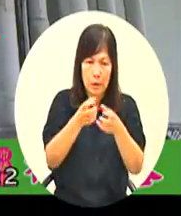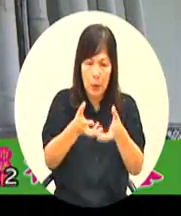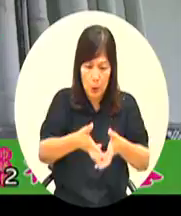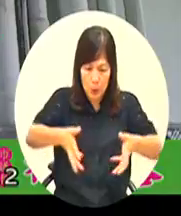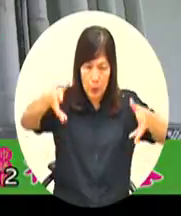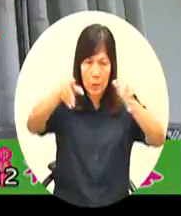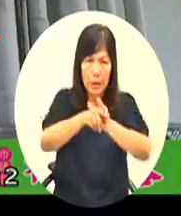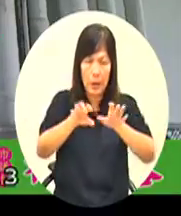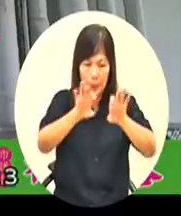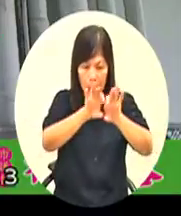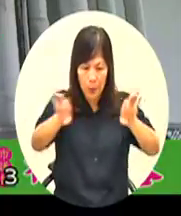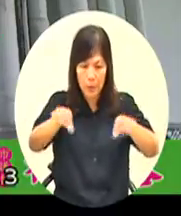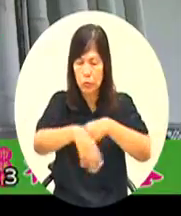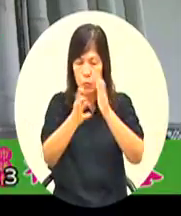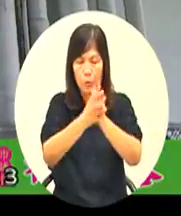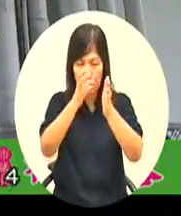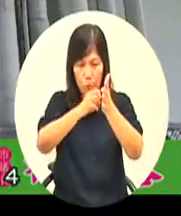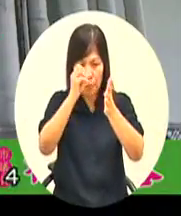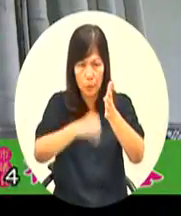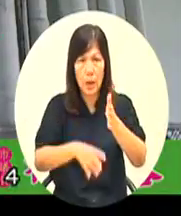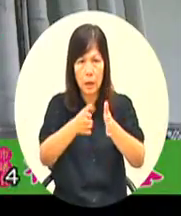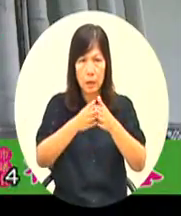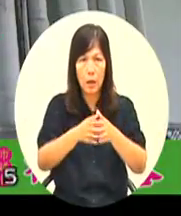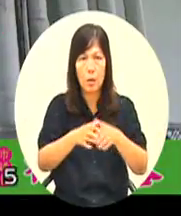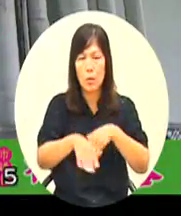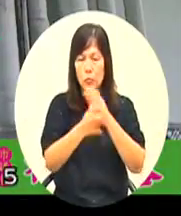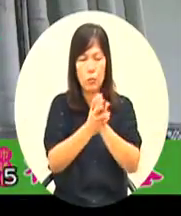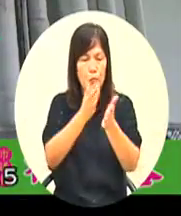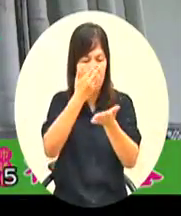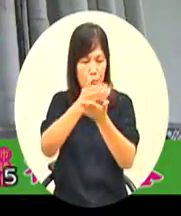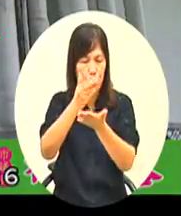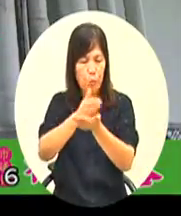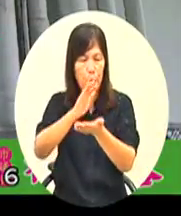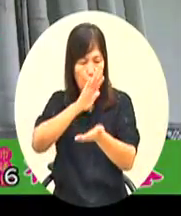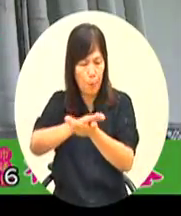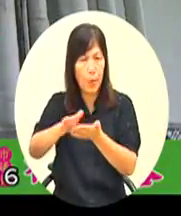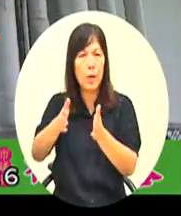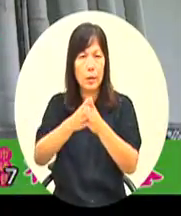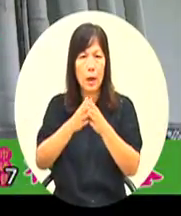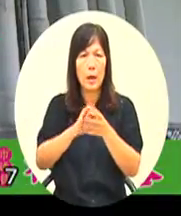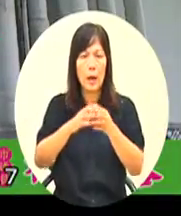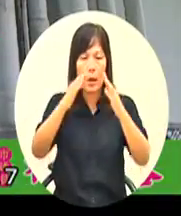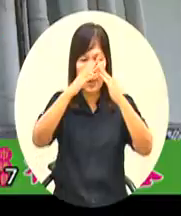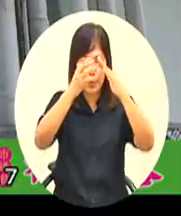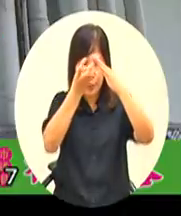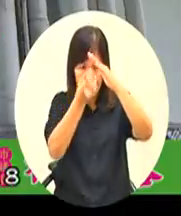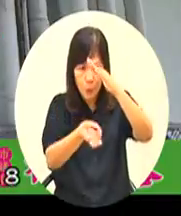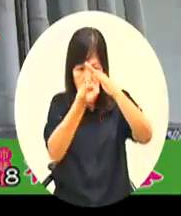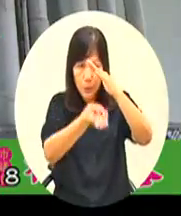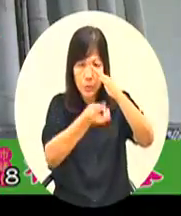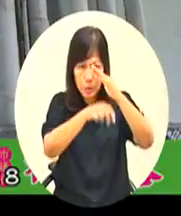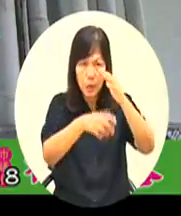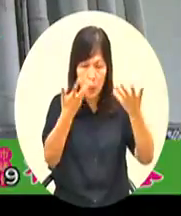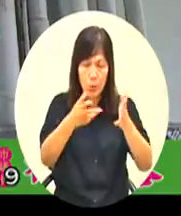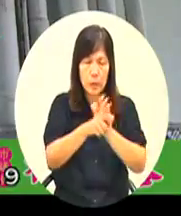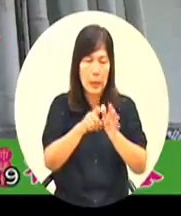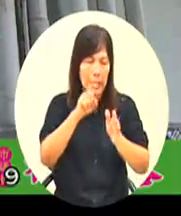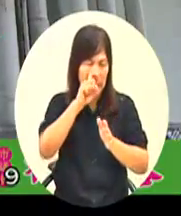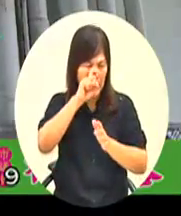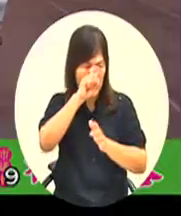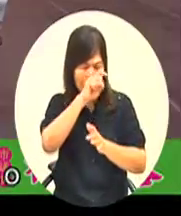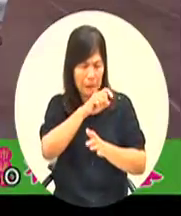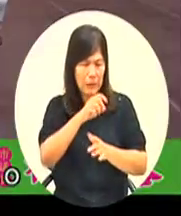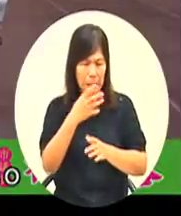管线要一并的移除，一劳永逸解决屋顶渗水的问题。它这个是已经都老旧腐蚀